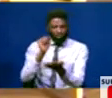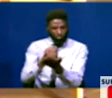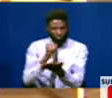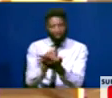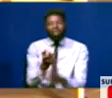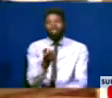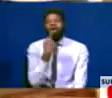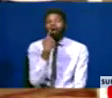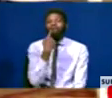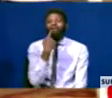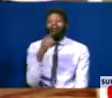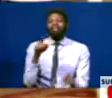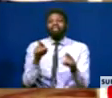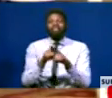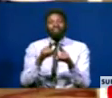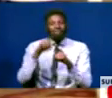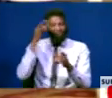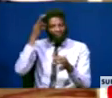with faith healing.